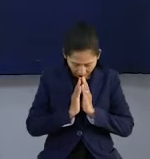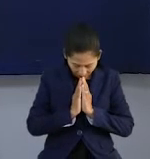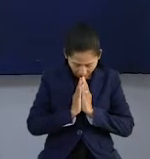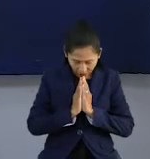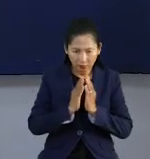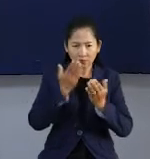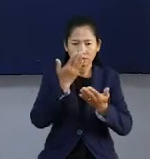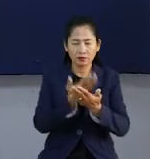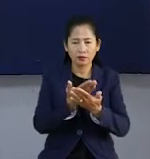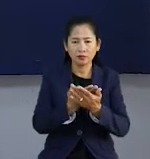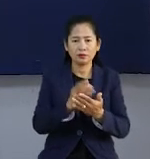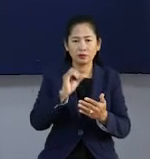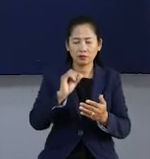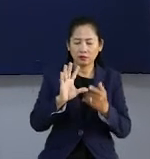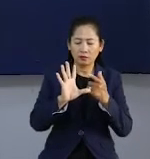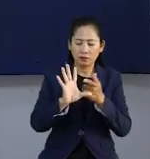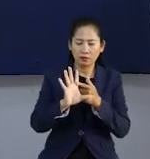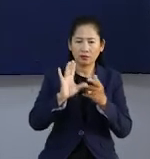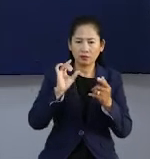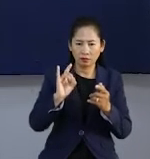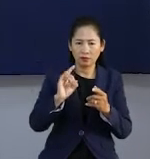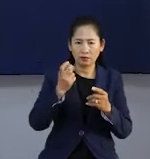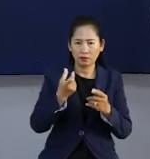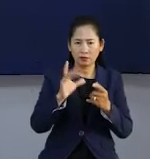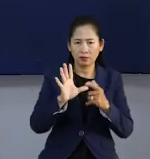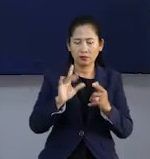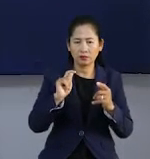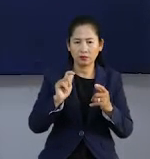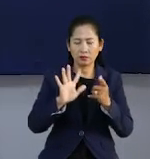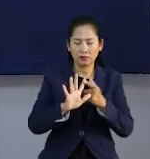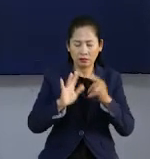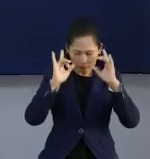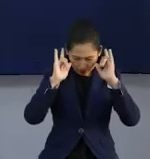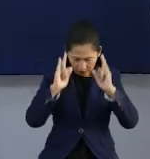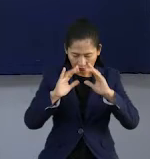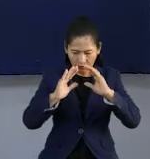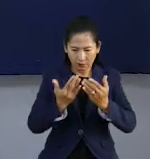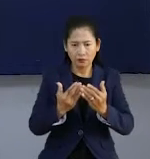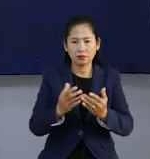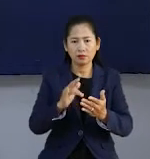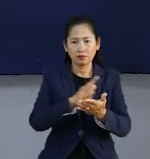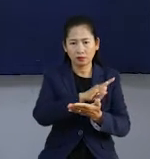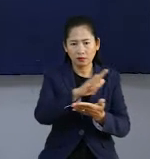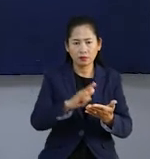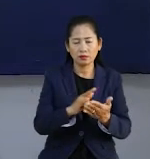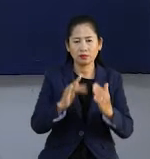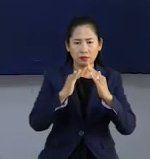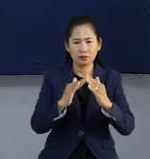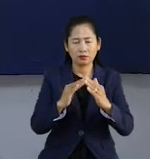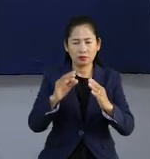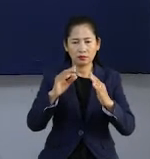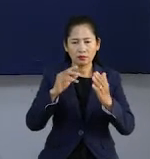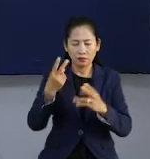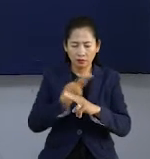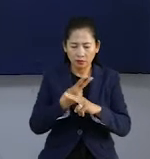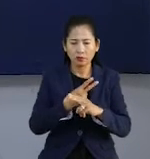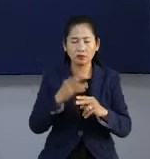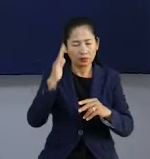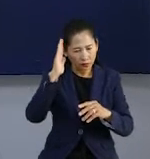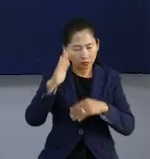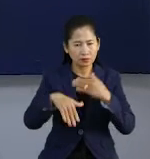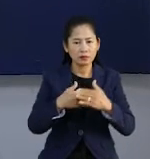ជំរាបសួរ ខ្ញុំបាទឈ្មោះលឹមសុគន្ធតារាជាគ្រូបង្រៀនថ្នាក់ទី6នៃសាលាបឋមសិក្សាអនុវត្តរាជធានី